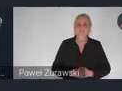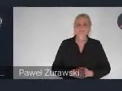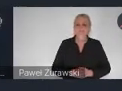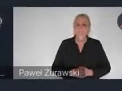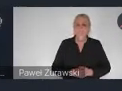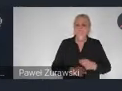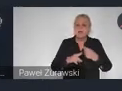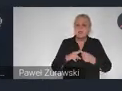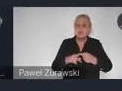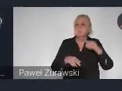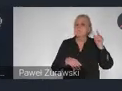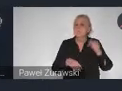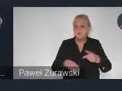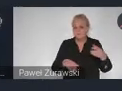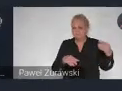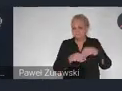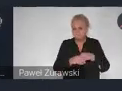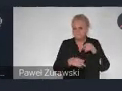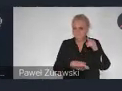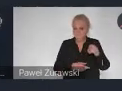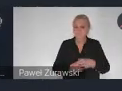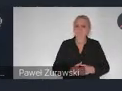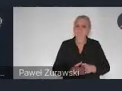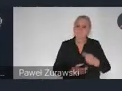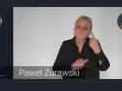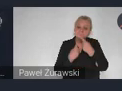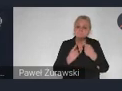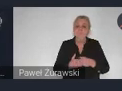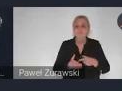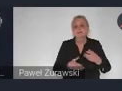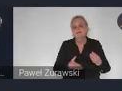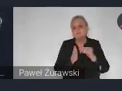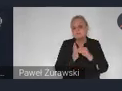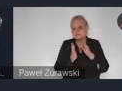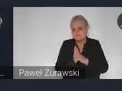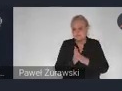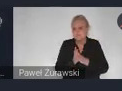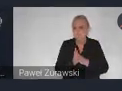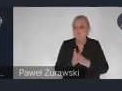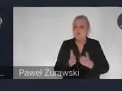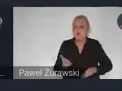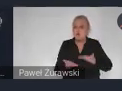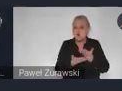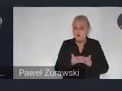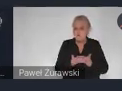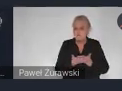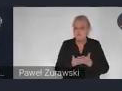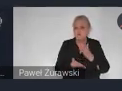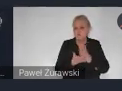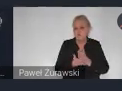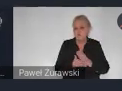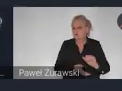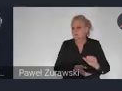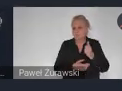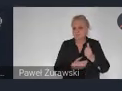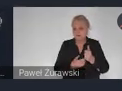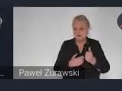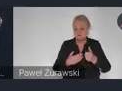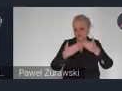jakie elementy powinny zostać wzięte pod uwagę czy ujęte w ofercie już na pierwszych